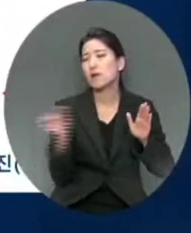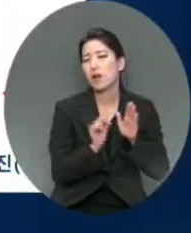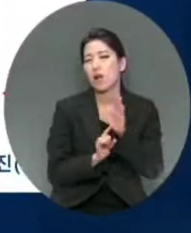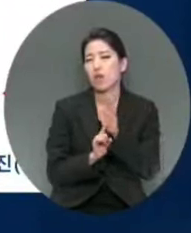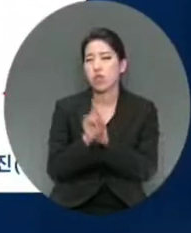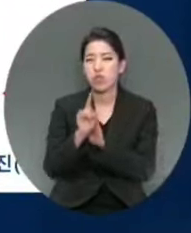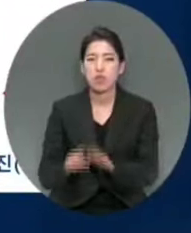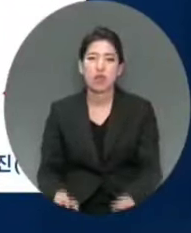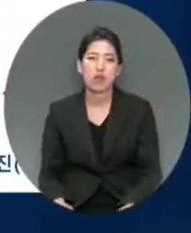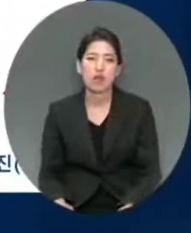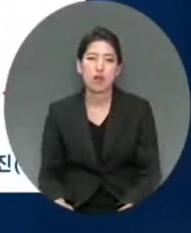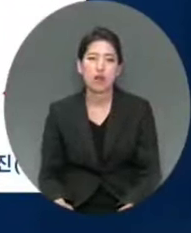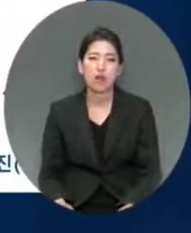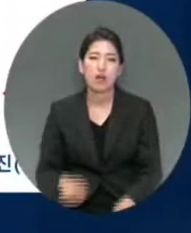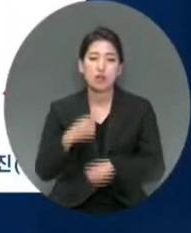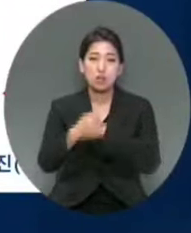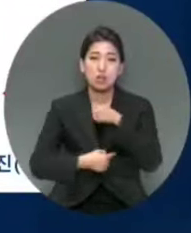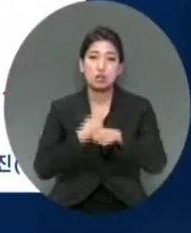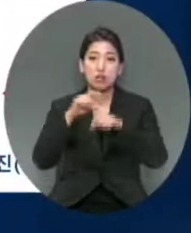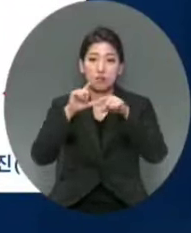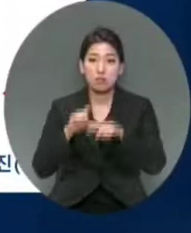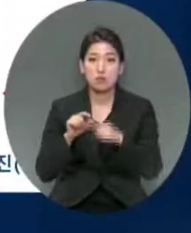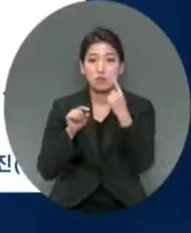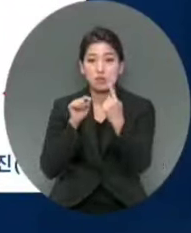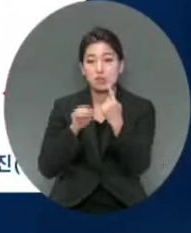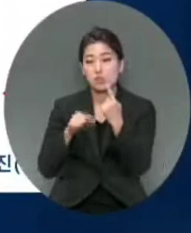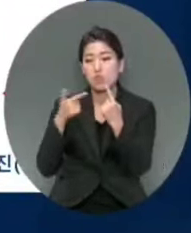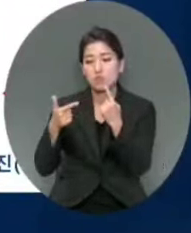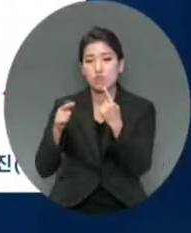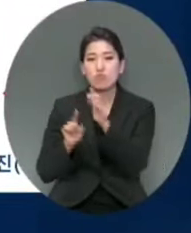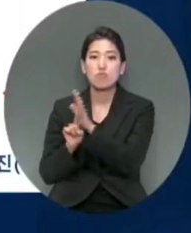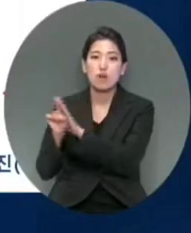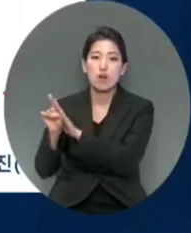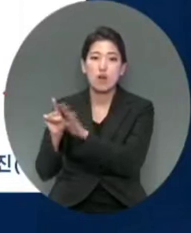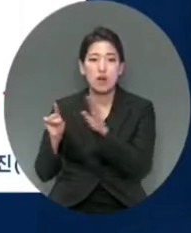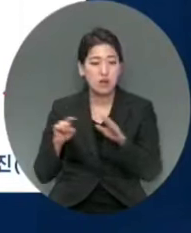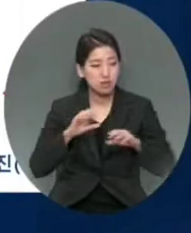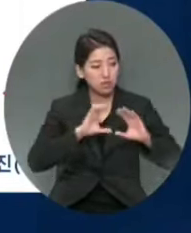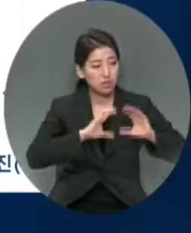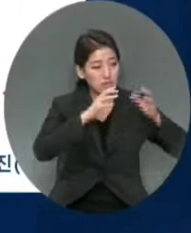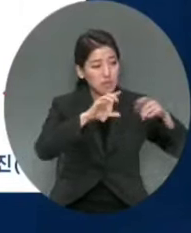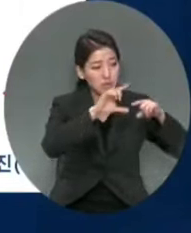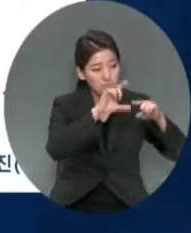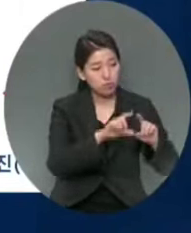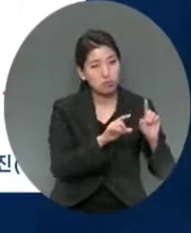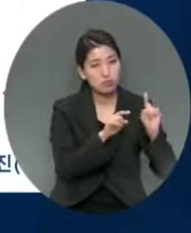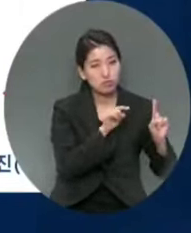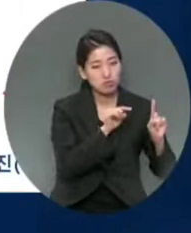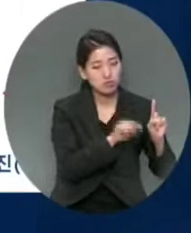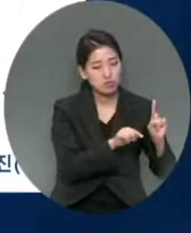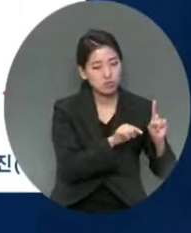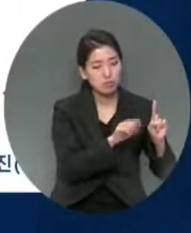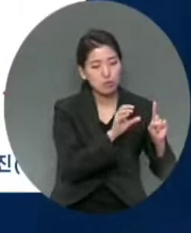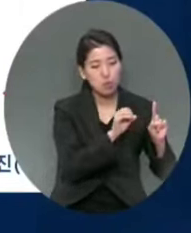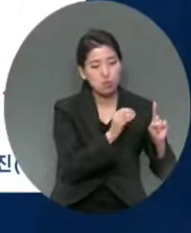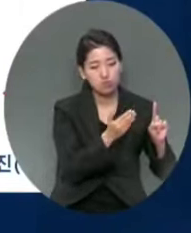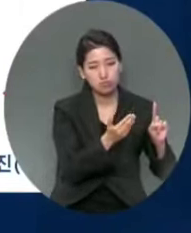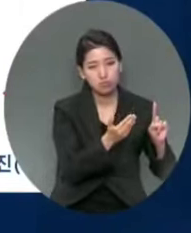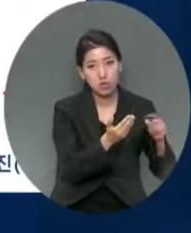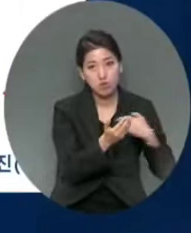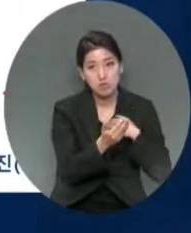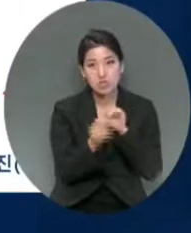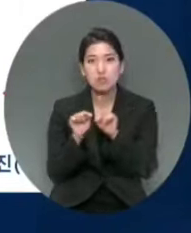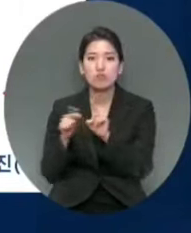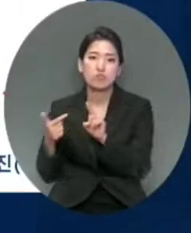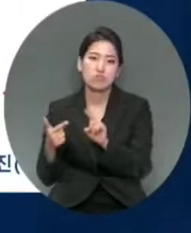약 1.6도씨 상승하여 전 세계 평균인 1.09도씨보다 그 상승보다 빨랐습니다. 표층 수온